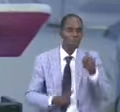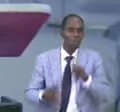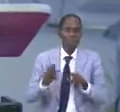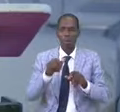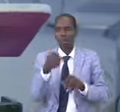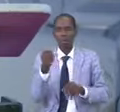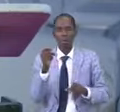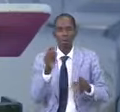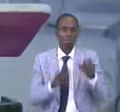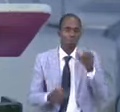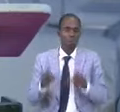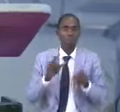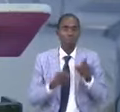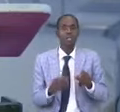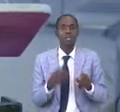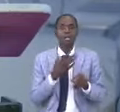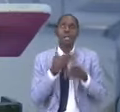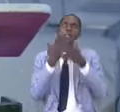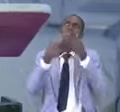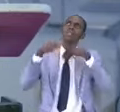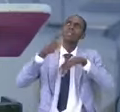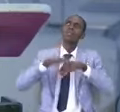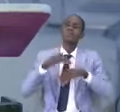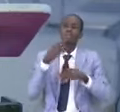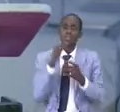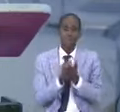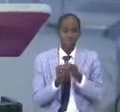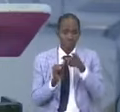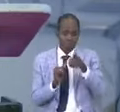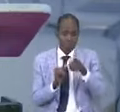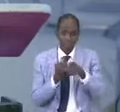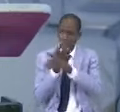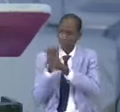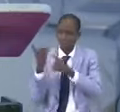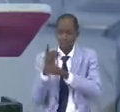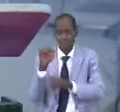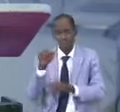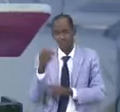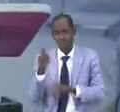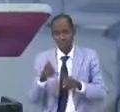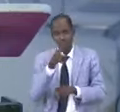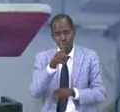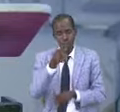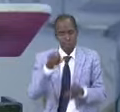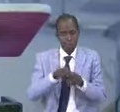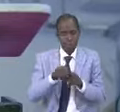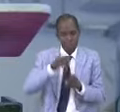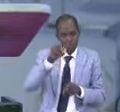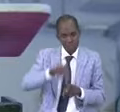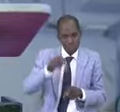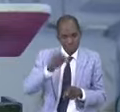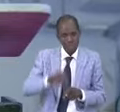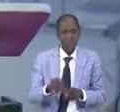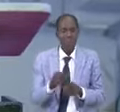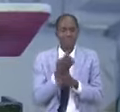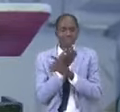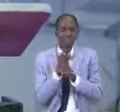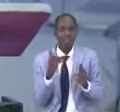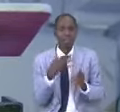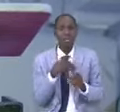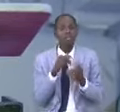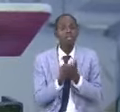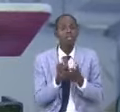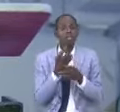le ciel dit toi-même tu as besoin de délivrance ils font la délivrance et la délivrance de conduire l'immoralité ils font la